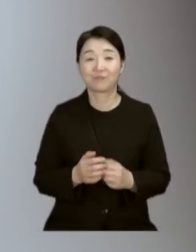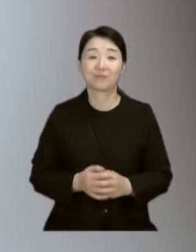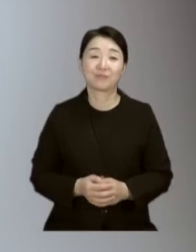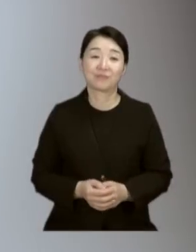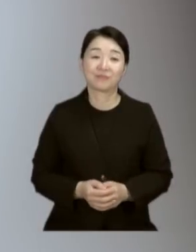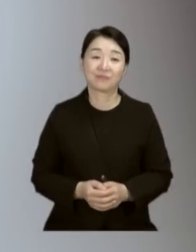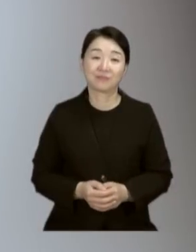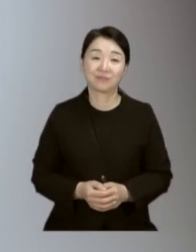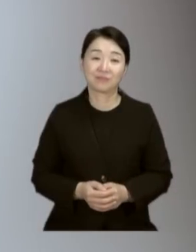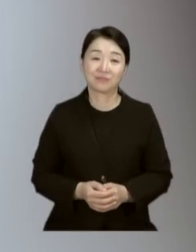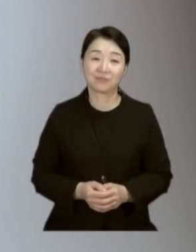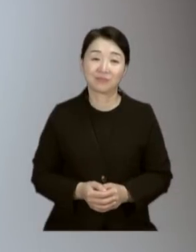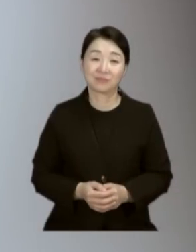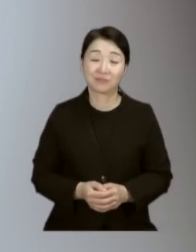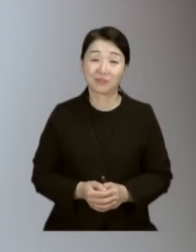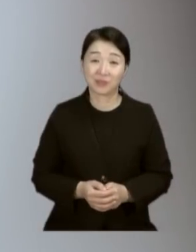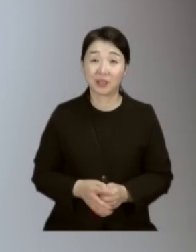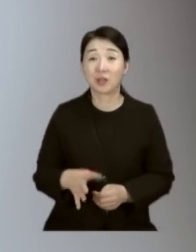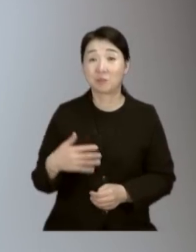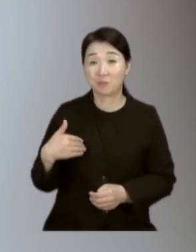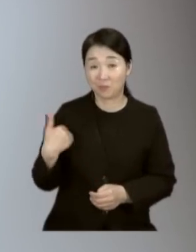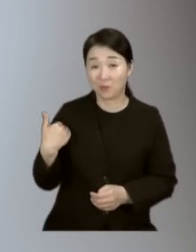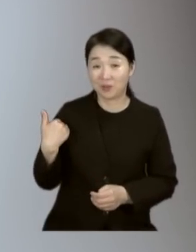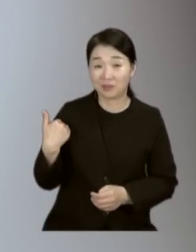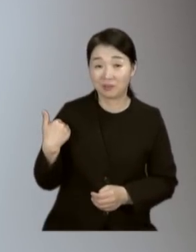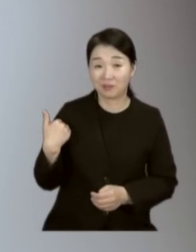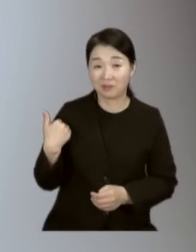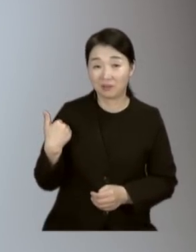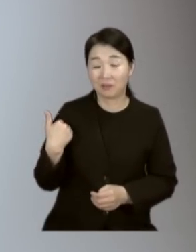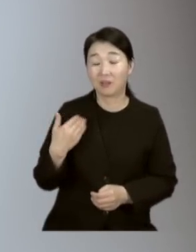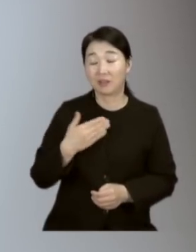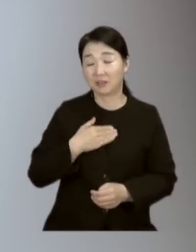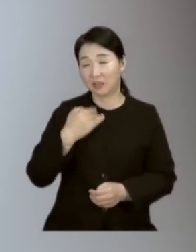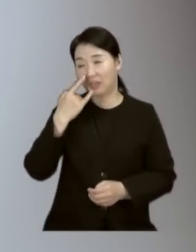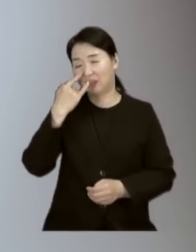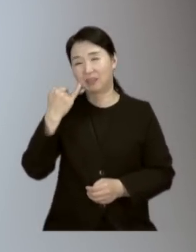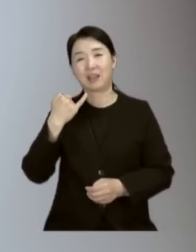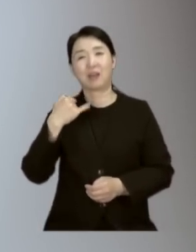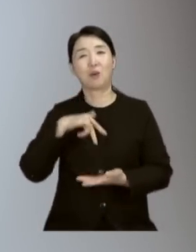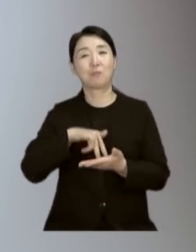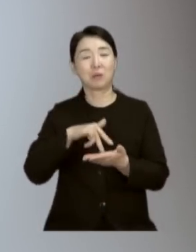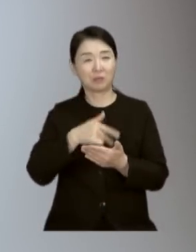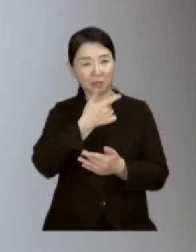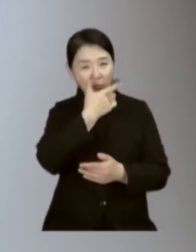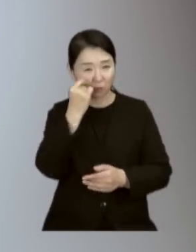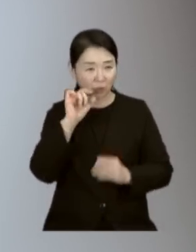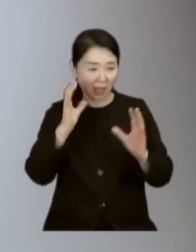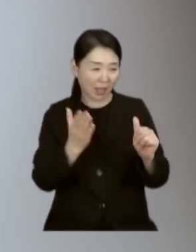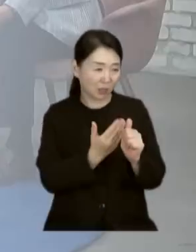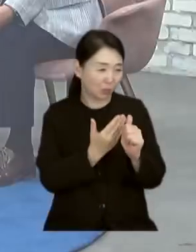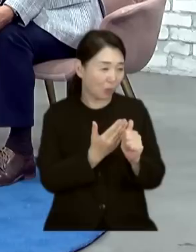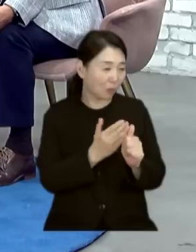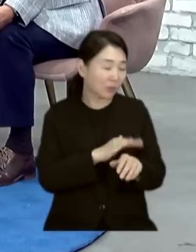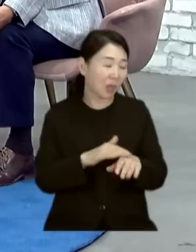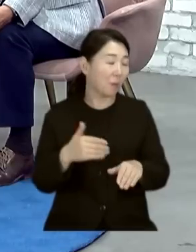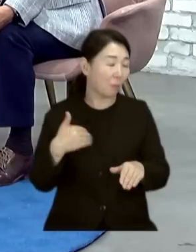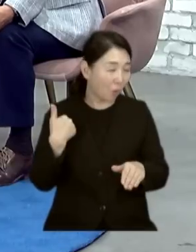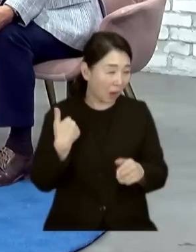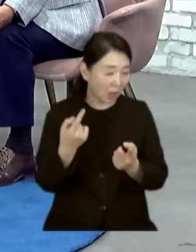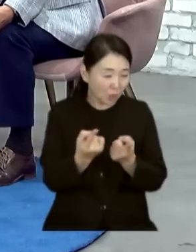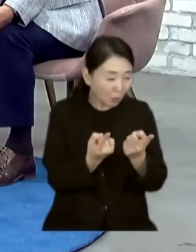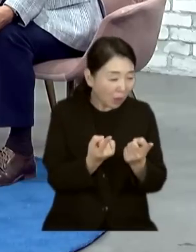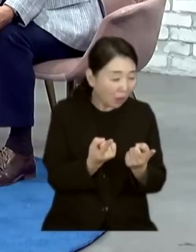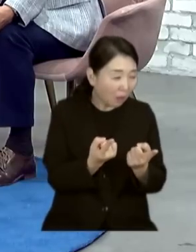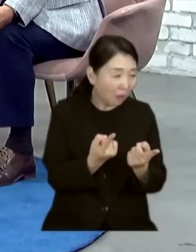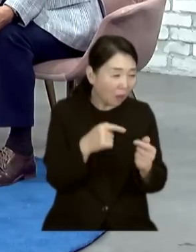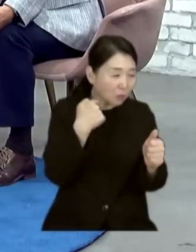근데 그걸 몰라서 엄마가 엄마가 너무 부족해서 아이를 어떻게 키워야 될지 모르고 다룰 줄을